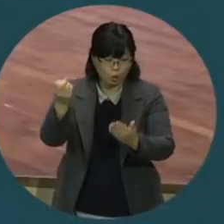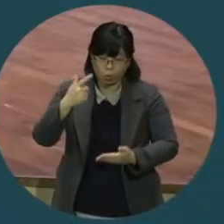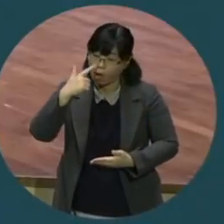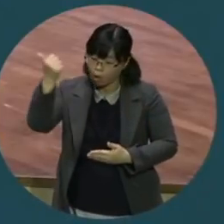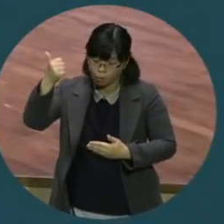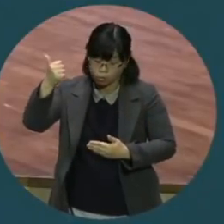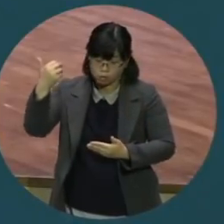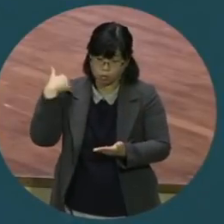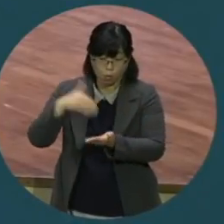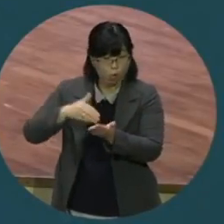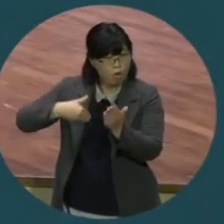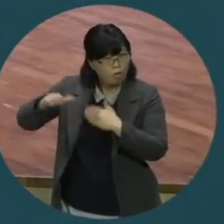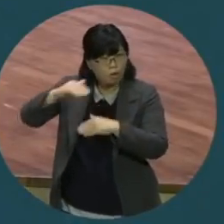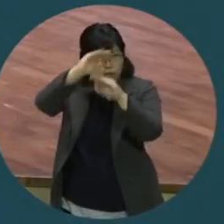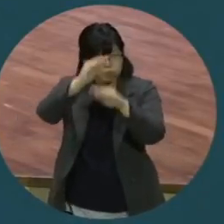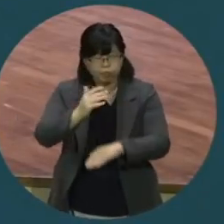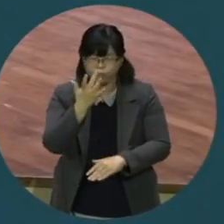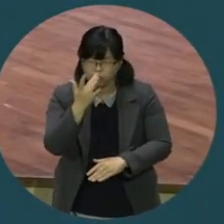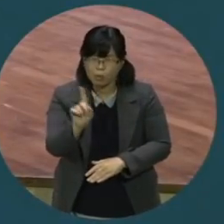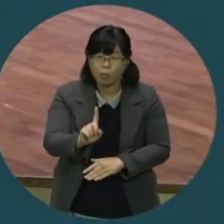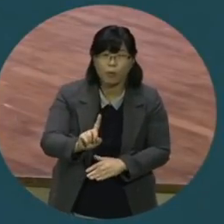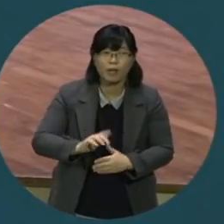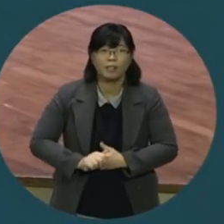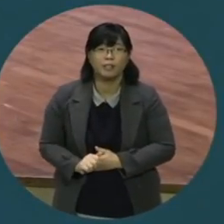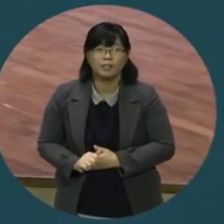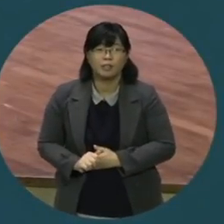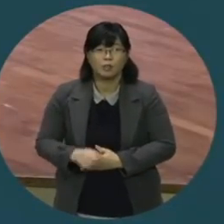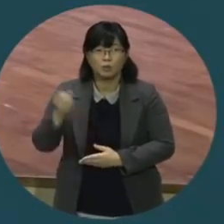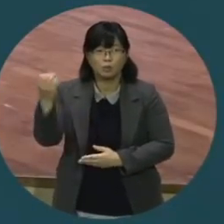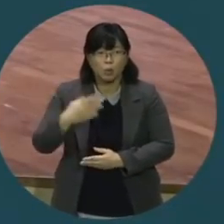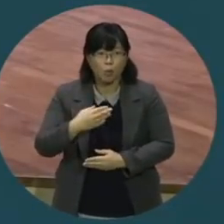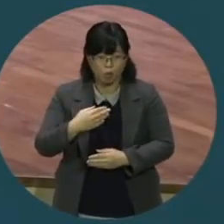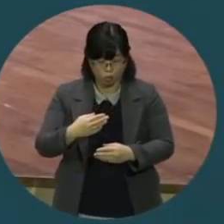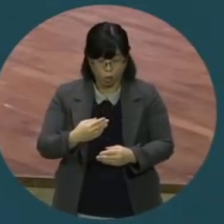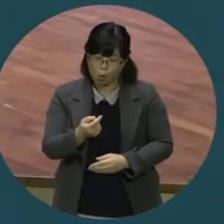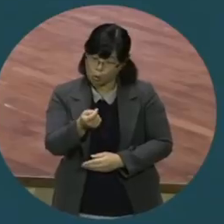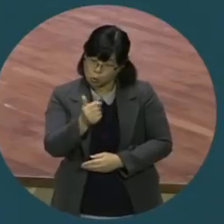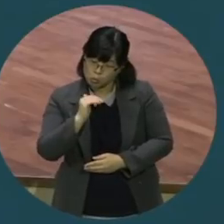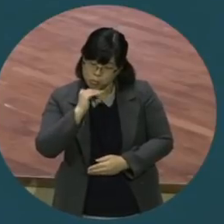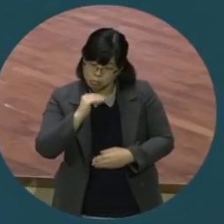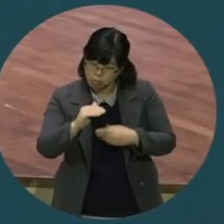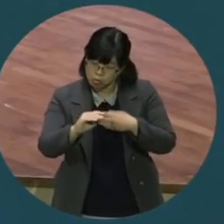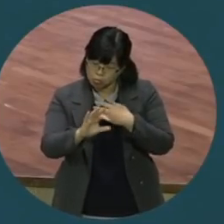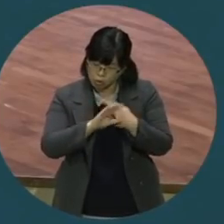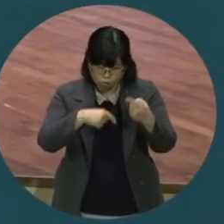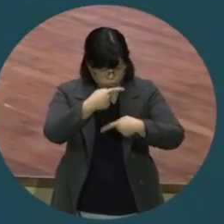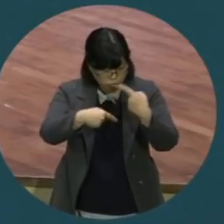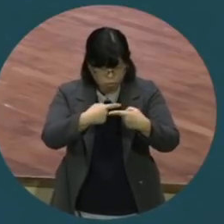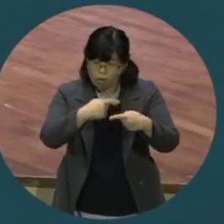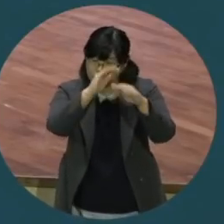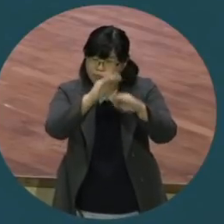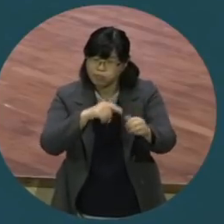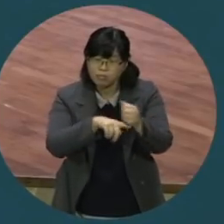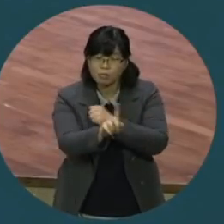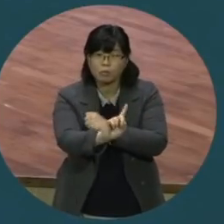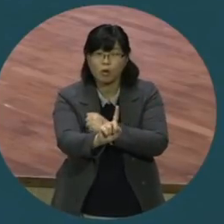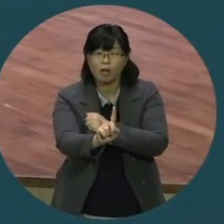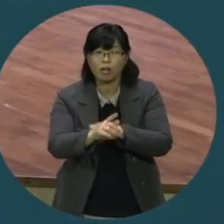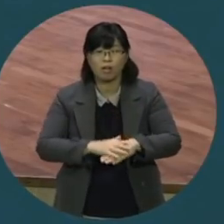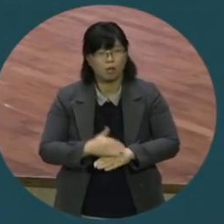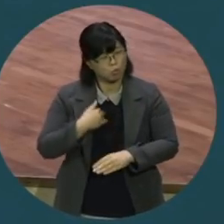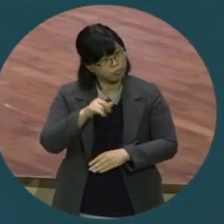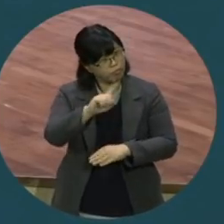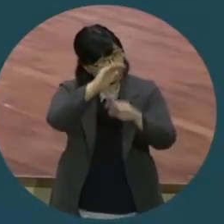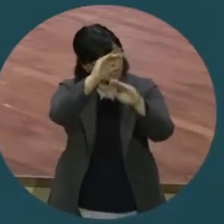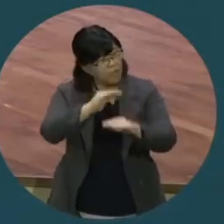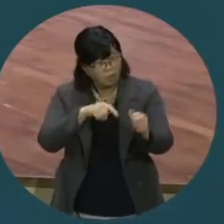것이 무슨 말씀이냐 하고 또 말하되 조금 있으면 이라 하신 말씀이 무슨 말씀이냐 무엇을